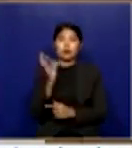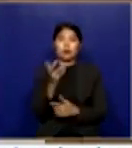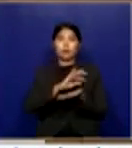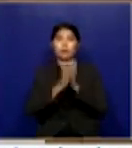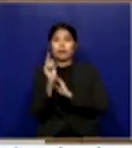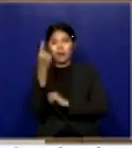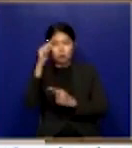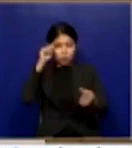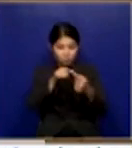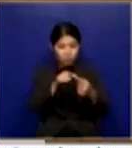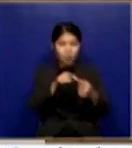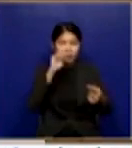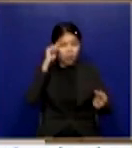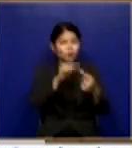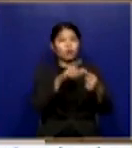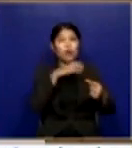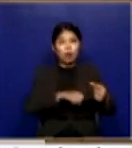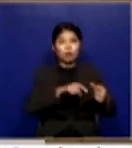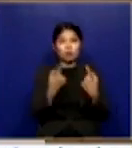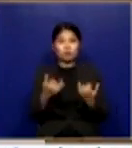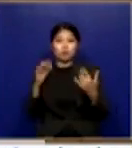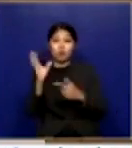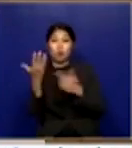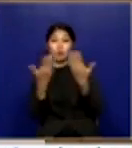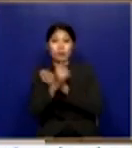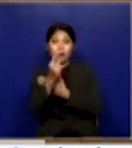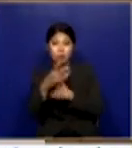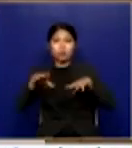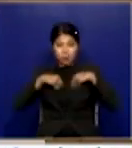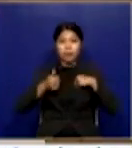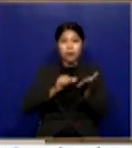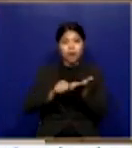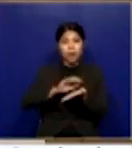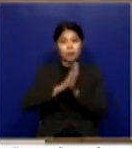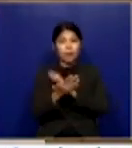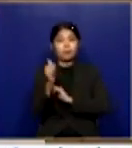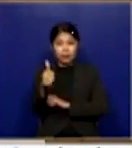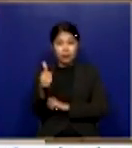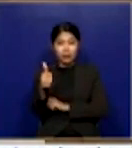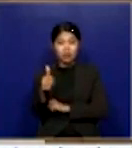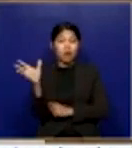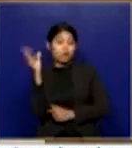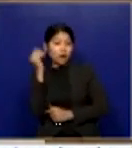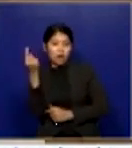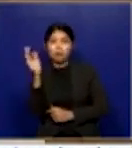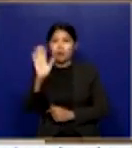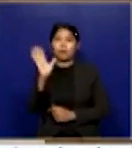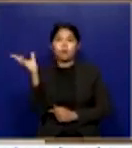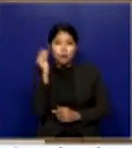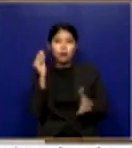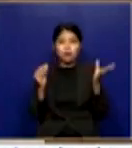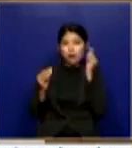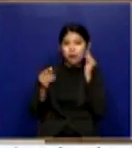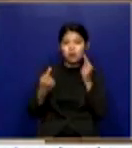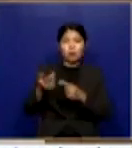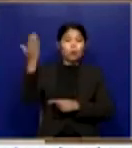ผมก็ยอมได้นะครับก็ได้นะก็ลองไปคิดดูละกันนะครับผมไม่อยากให้ฟังไปได้ไปดึงแต่เพียงข้างเดียวและตัวอย่างมา